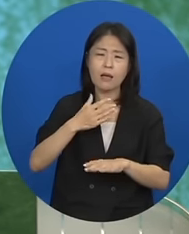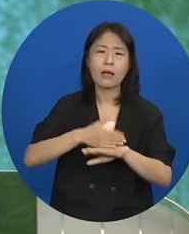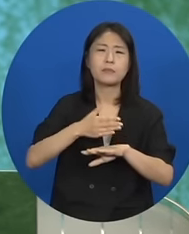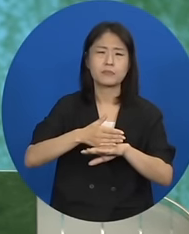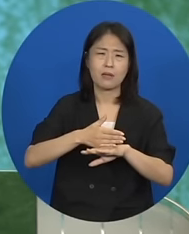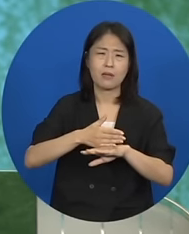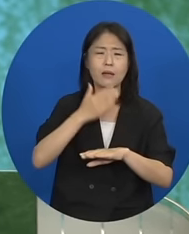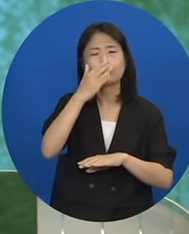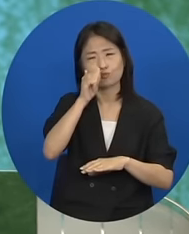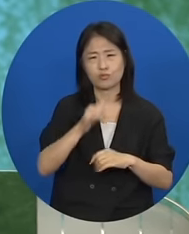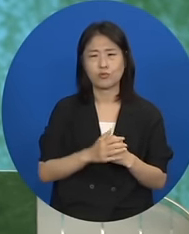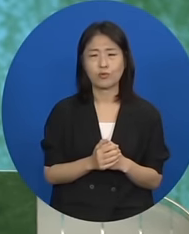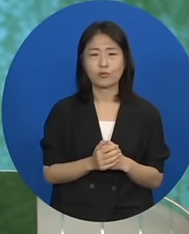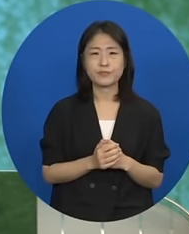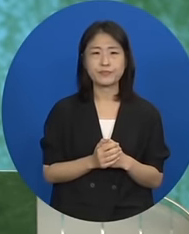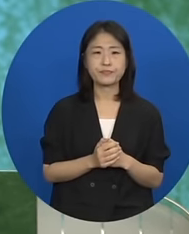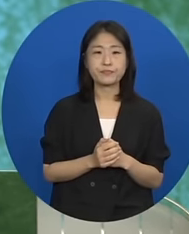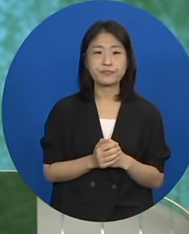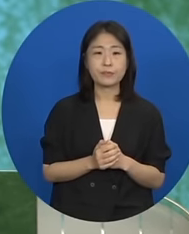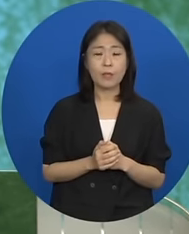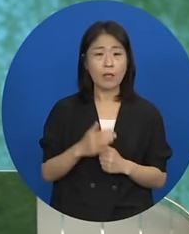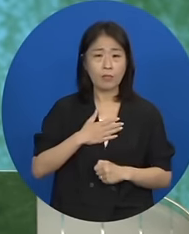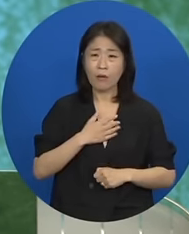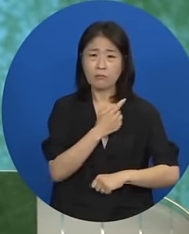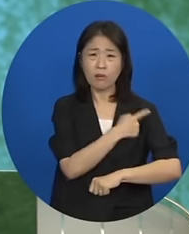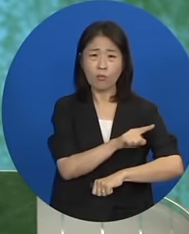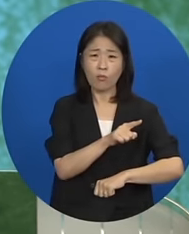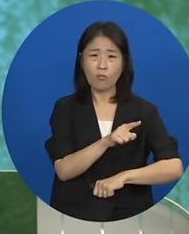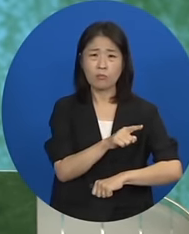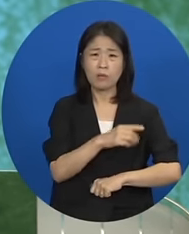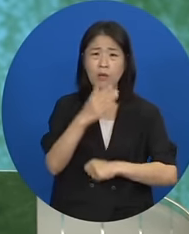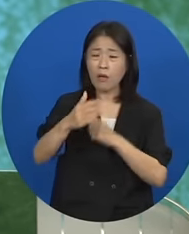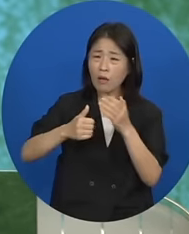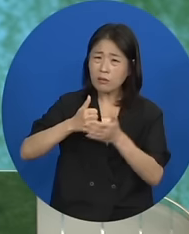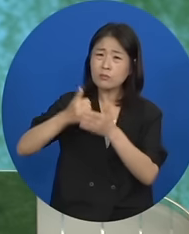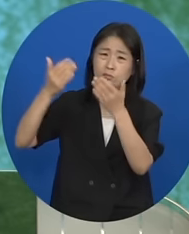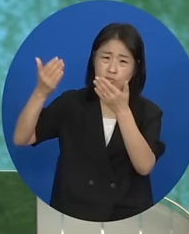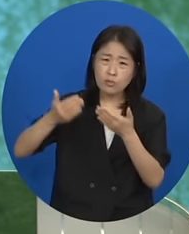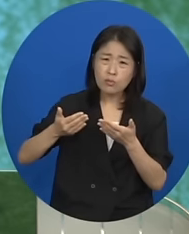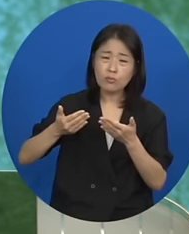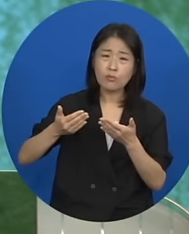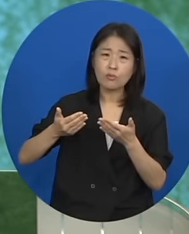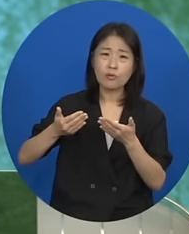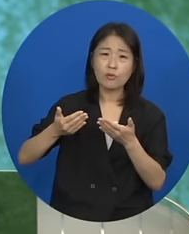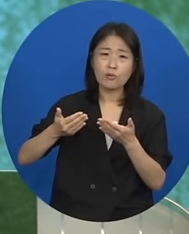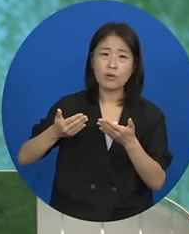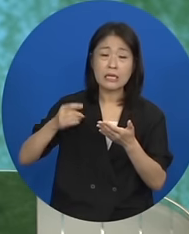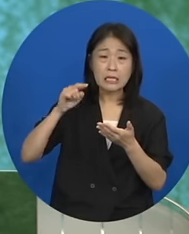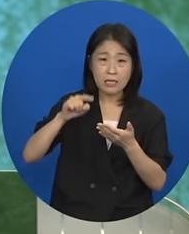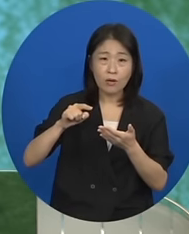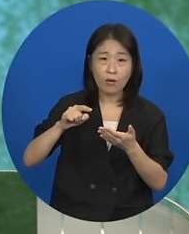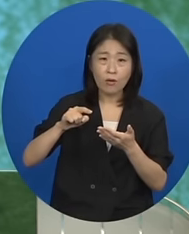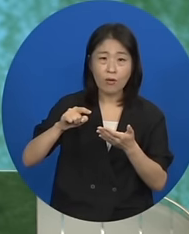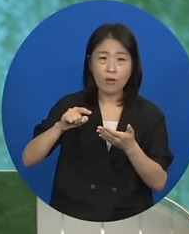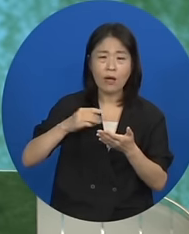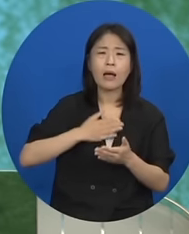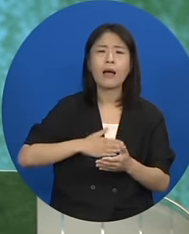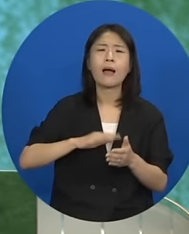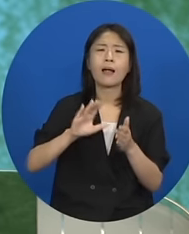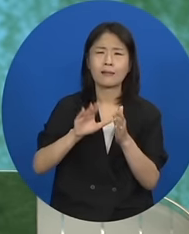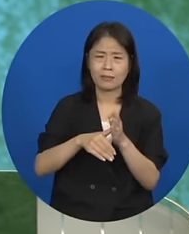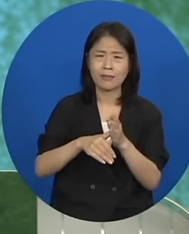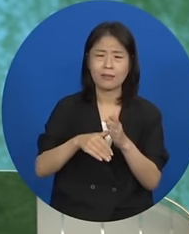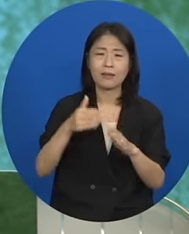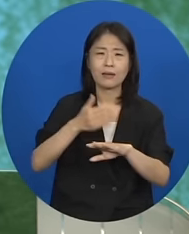자에게 베풀어 주신 것을 의미하죠 아 나는 자격이 없는데 하나님이 이렇게 많은 것을 주셨구나라고 하는 것을 깨달을 때 우리가